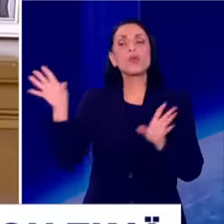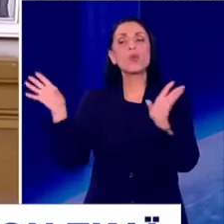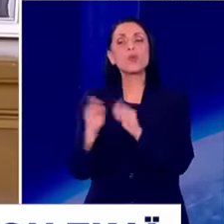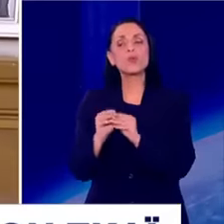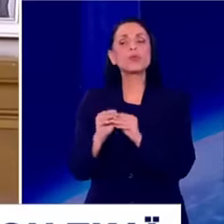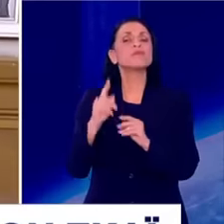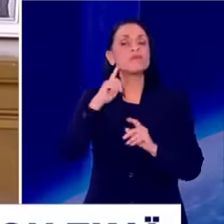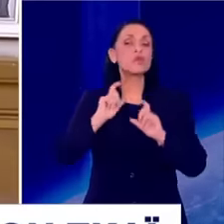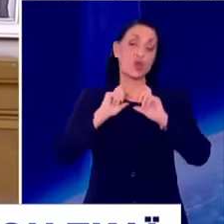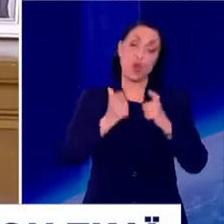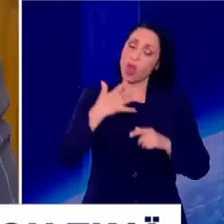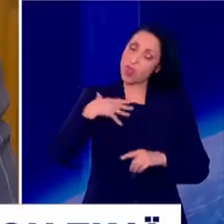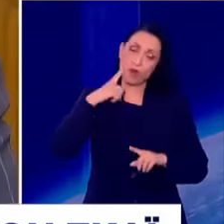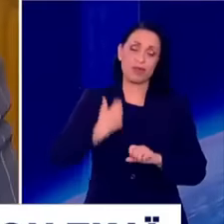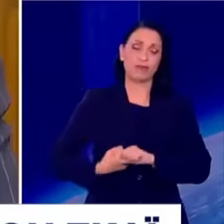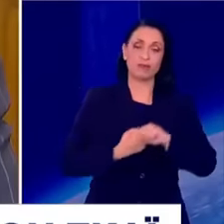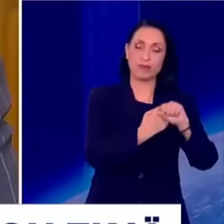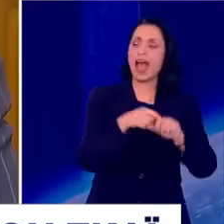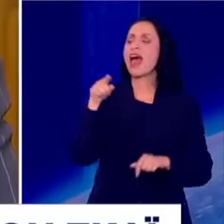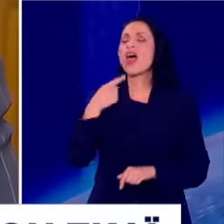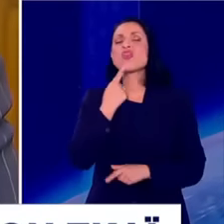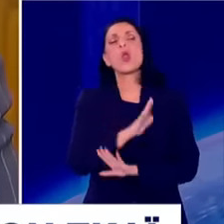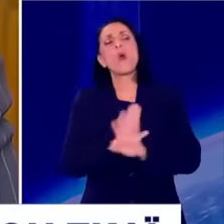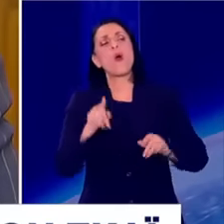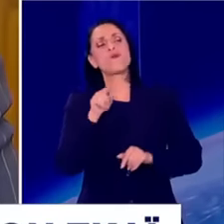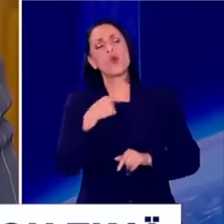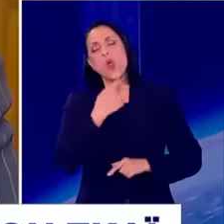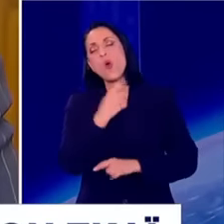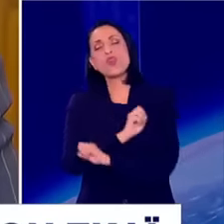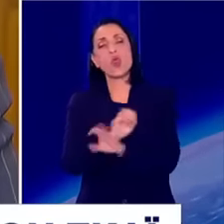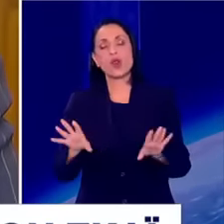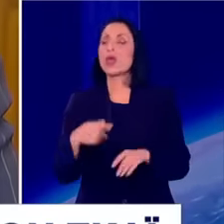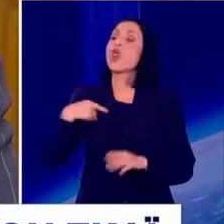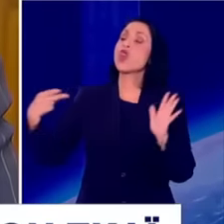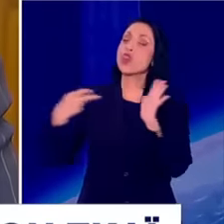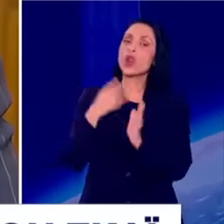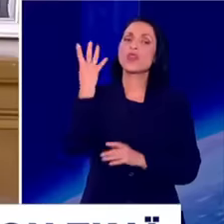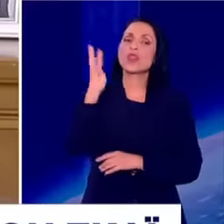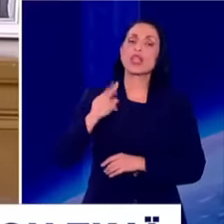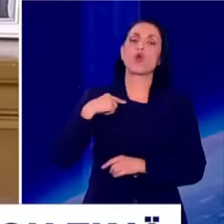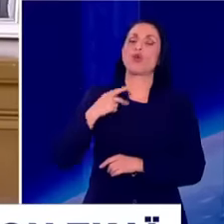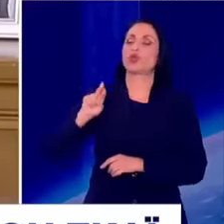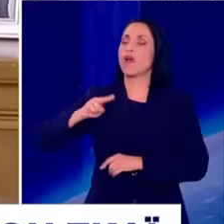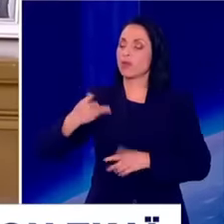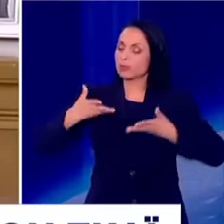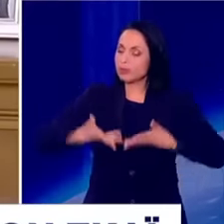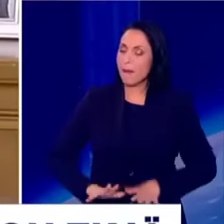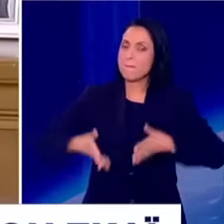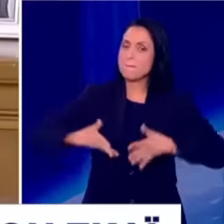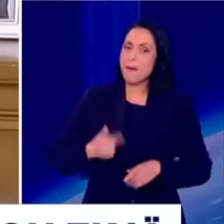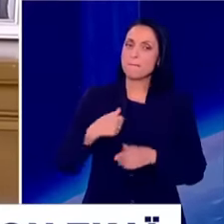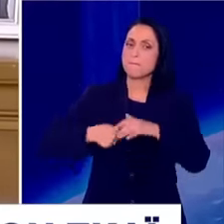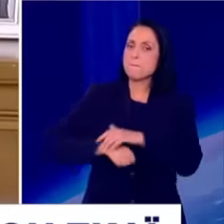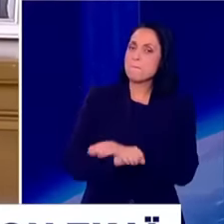να στηρίξουμε την οικογένεια. Ναι, δεν αναφέρομαι σε αυτά, αναφέρομαι στα δώρα. 2.400 ευρώ τώρα για τη γέννηση κάθε παιδιού και αναδρομικά. Άρα έχουμε